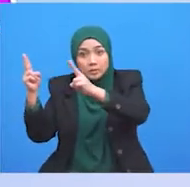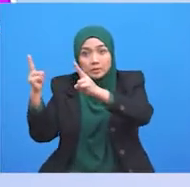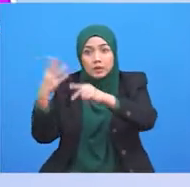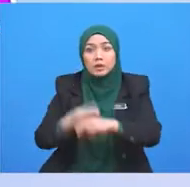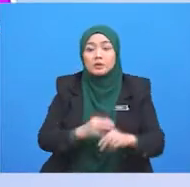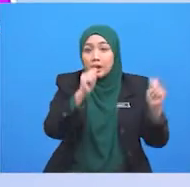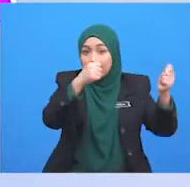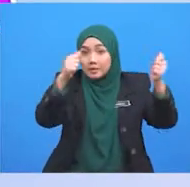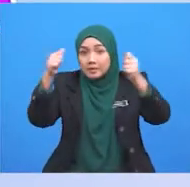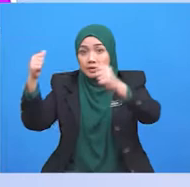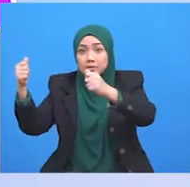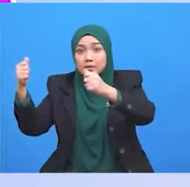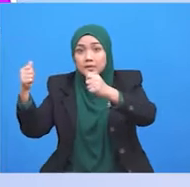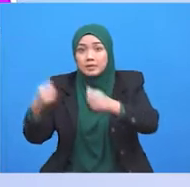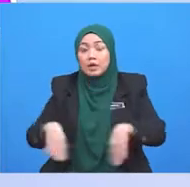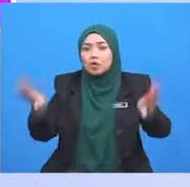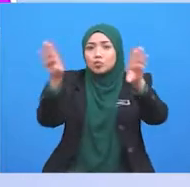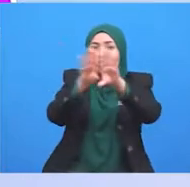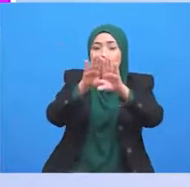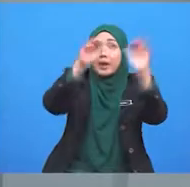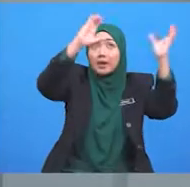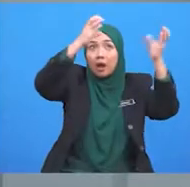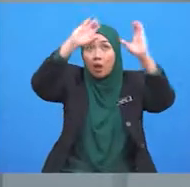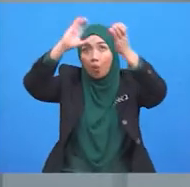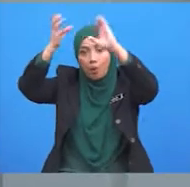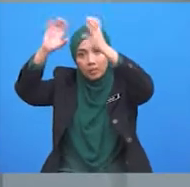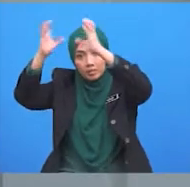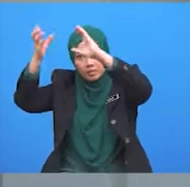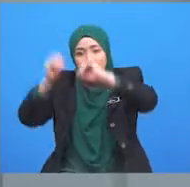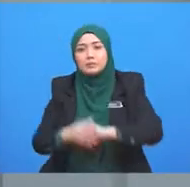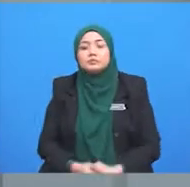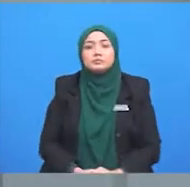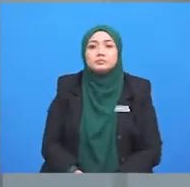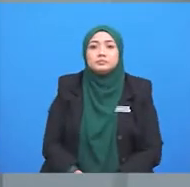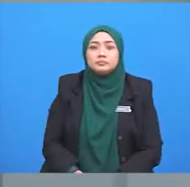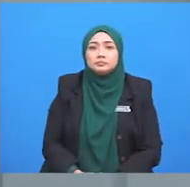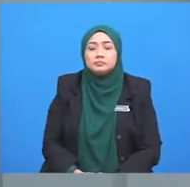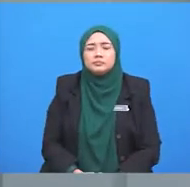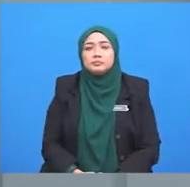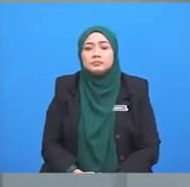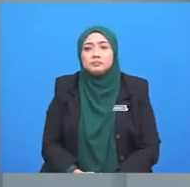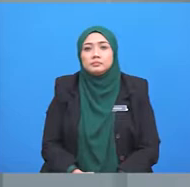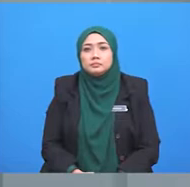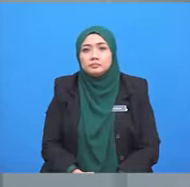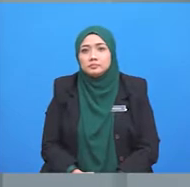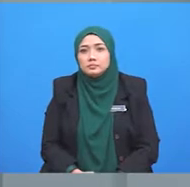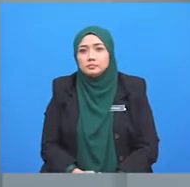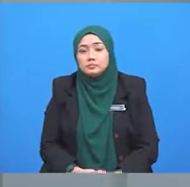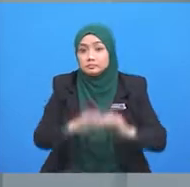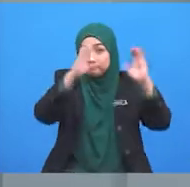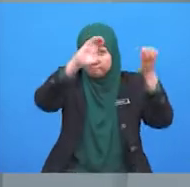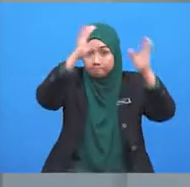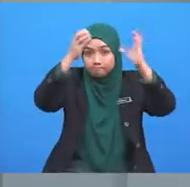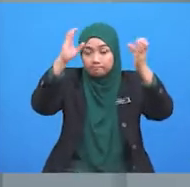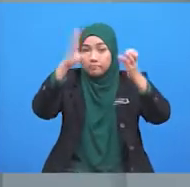kelapan iaitu litupan awan. Sekarang cikgu akan menerangkan kesan kejadian solstice terhadap unsur